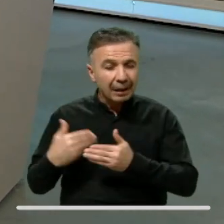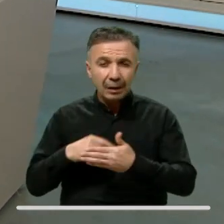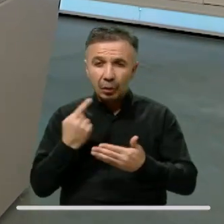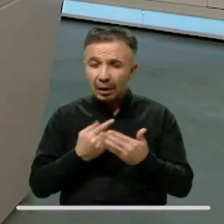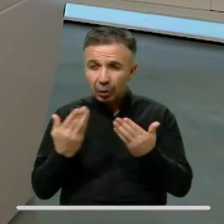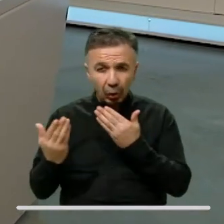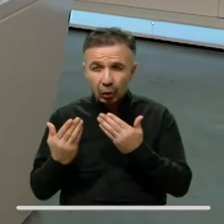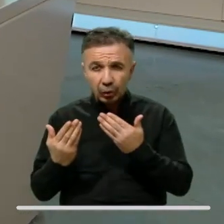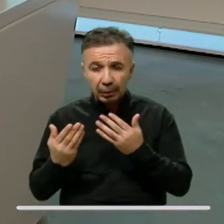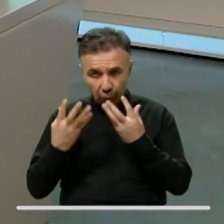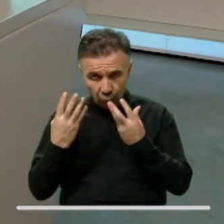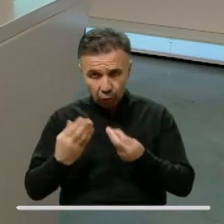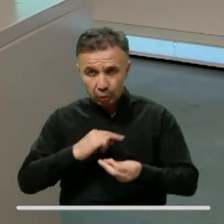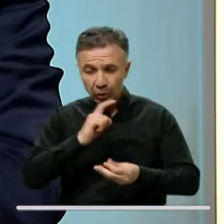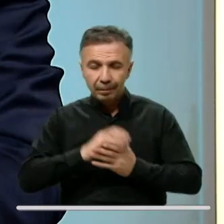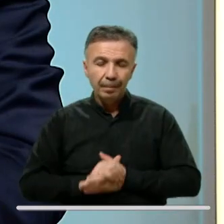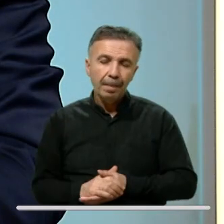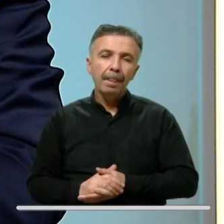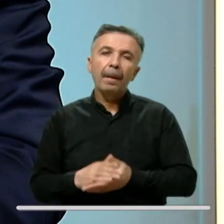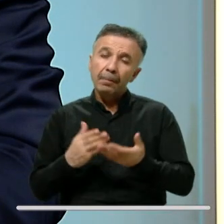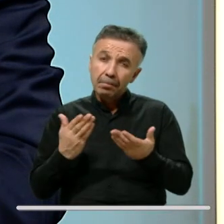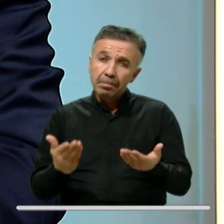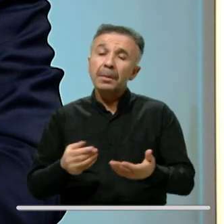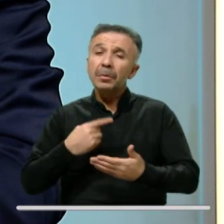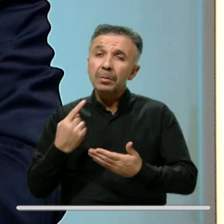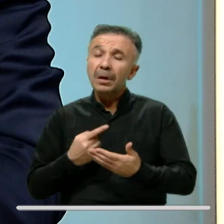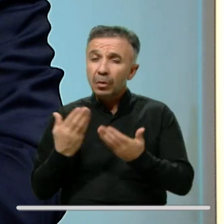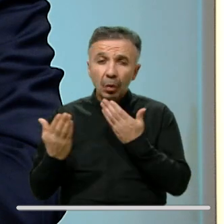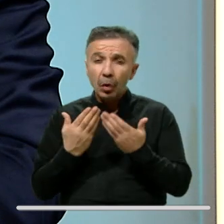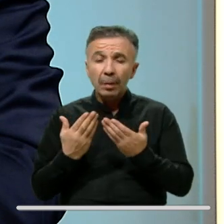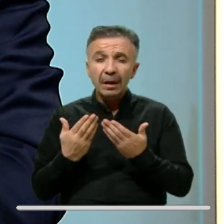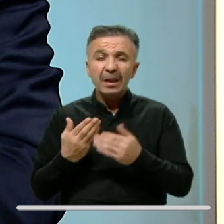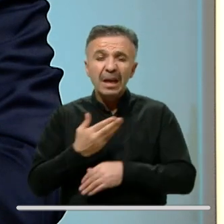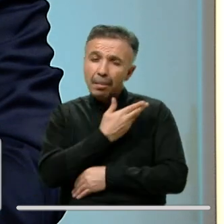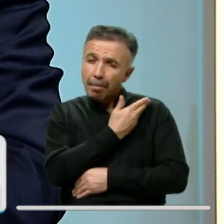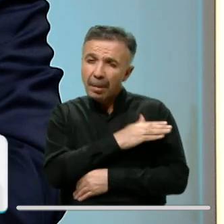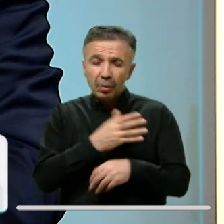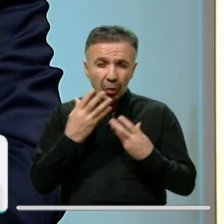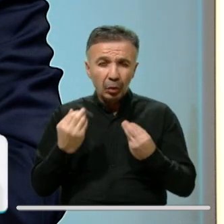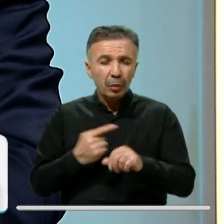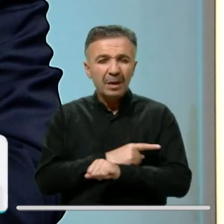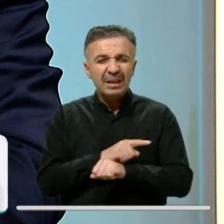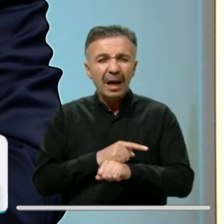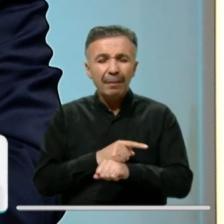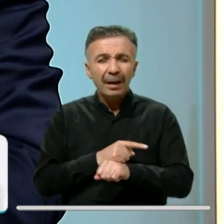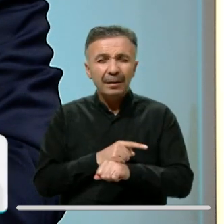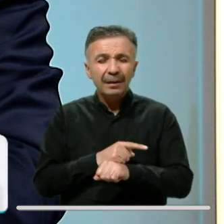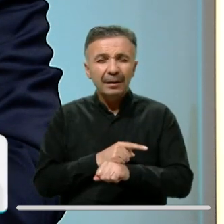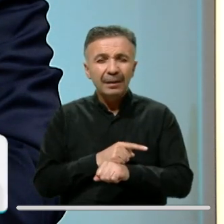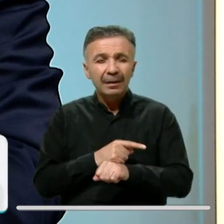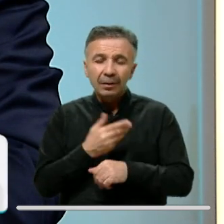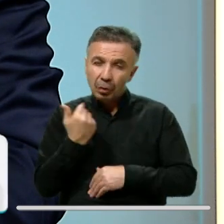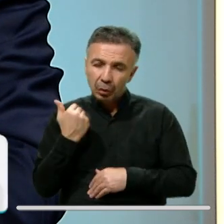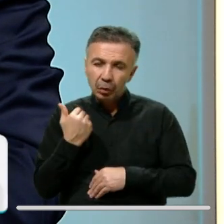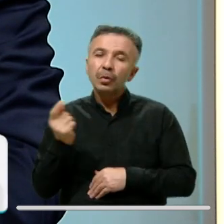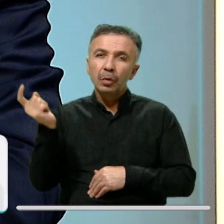Kerim okuyabilir miyiz? Tabii ki Kur'an-ı Kerim okumanın mekruh olduğu bir zaman dilimi yoktur.